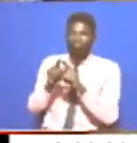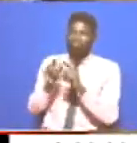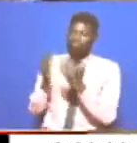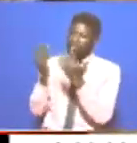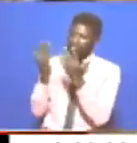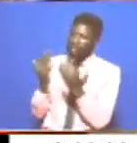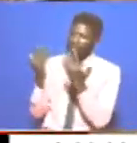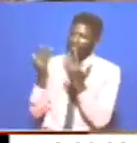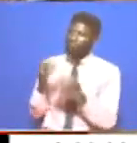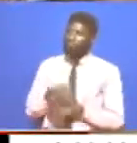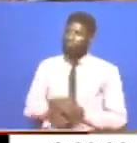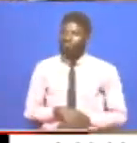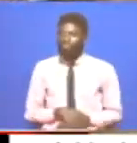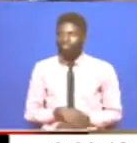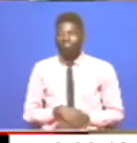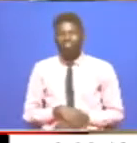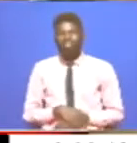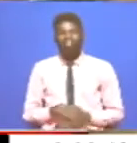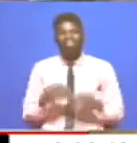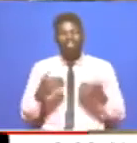dini nyingi zimeingia.